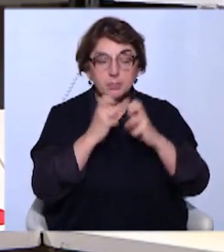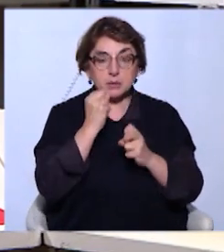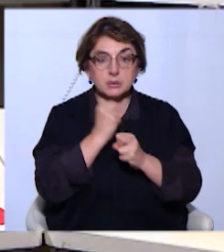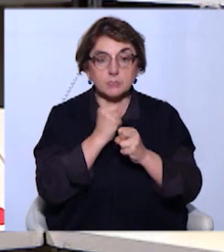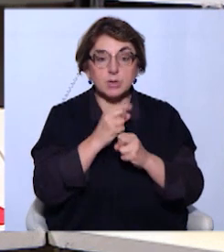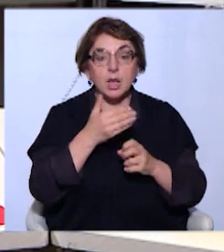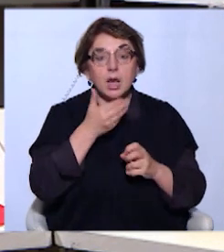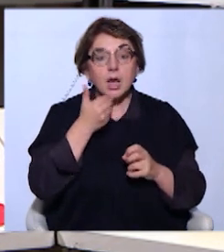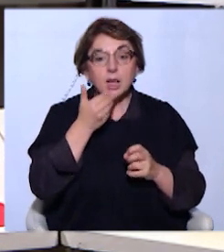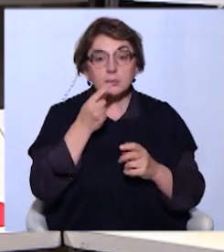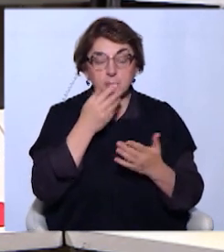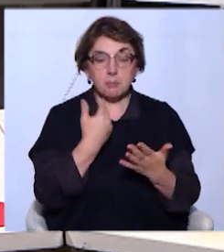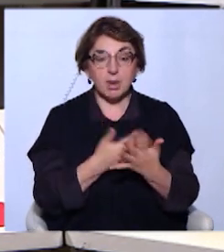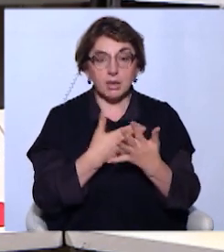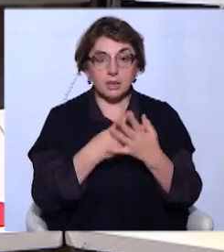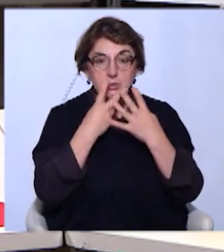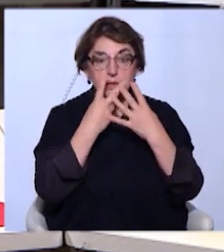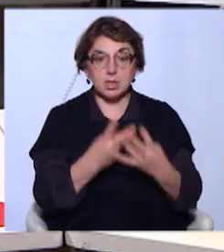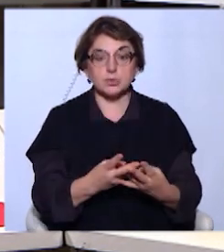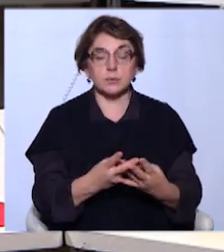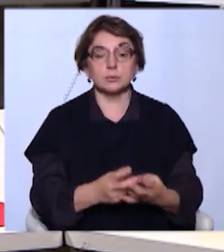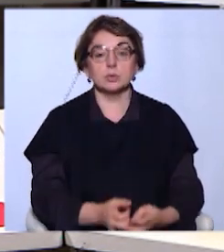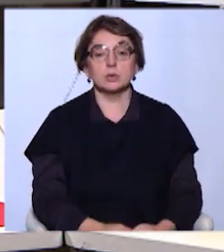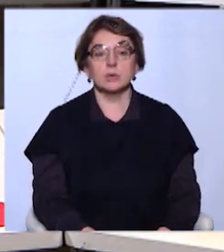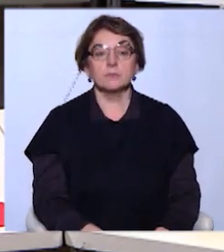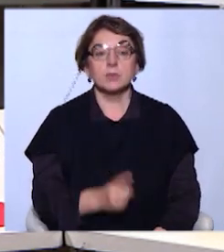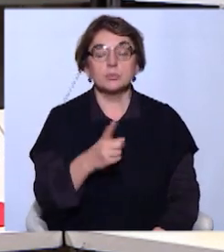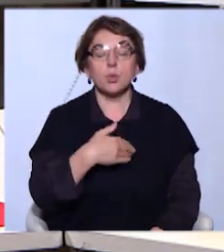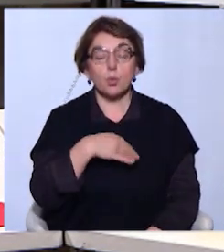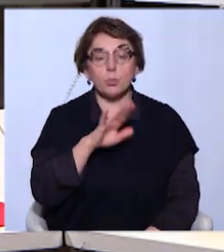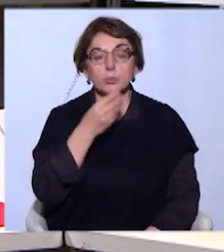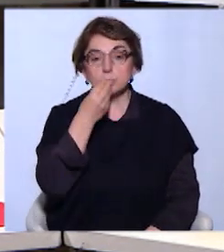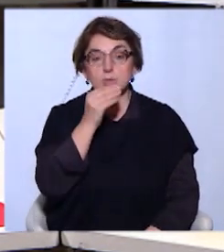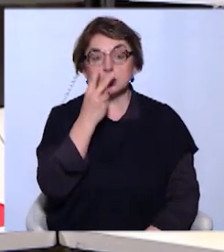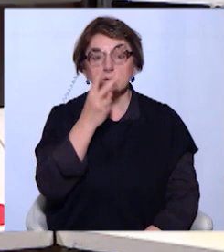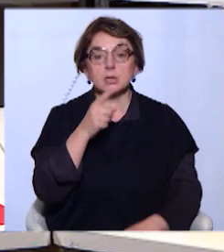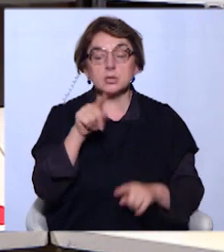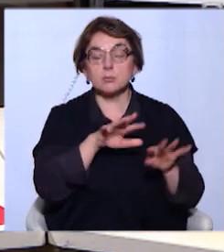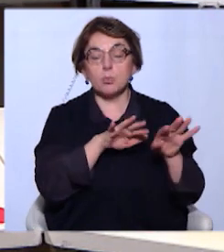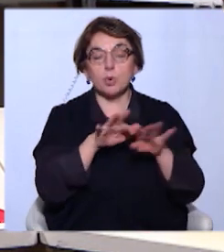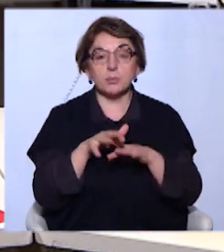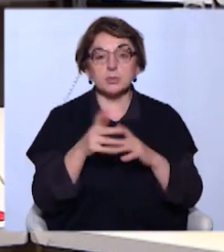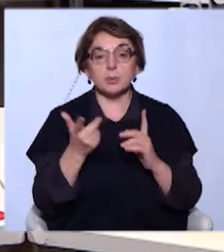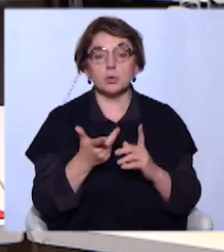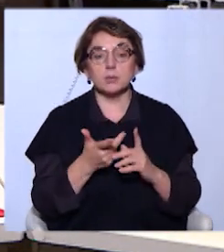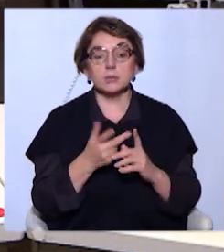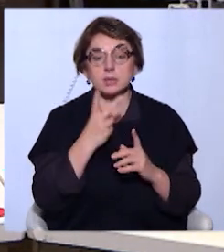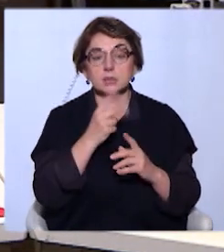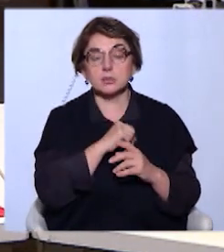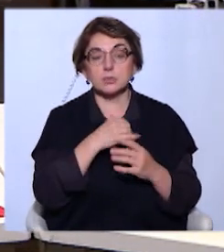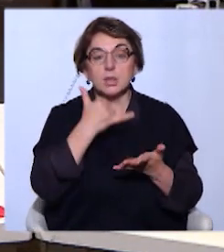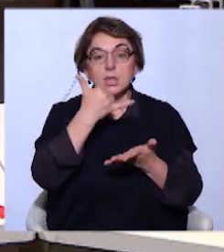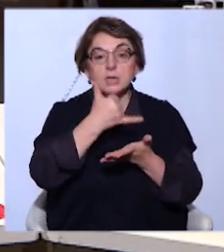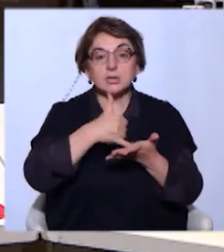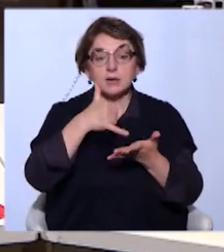ნავთობის ფრაქციული გამოხდა, მინდა ეს რაღაცა მარტივი მაგალითის სახით გაჩვენოთ, რომ თქვენ უკეთ გაიგოთ შემდეგ ის